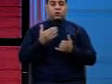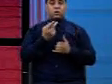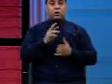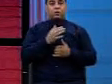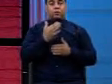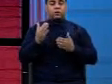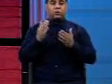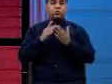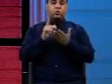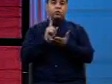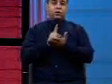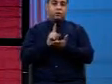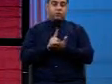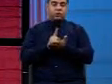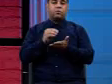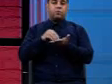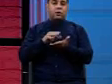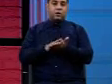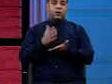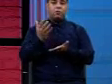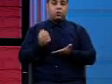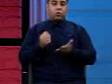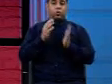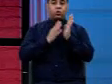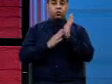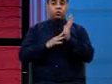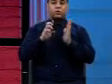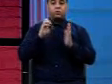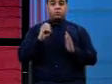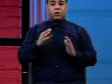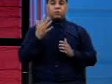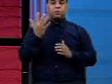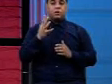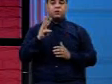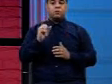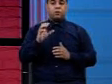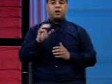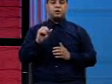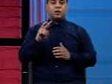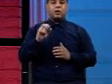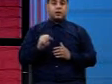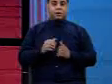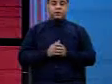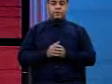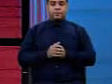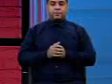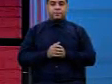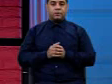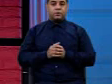endi mustaqil topshiriqni belgilab oling. 90-betdagi 5-chi masala.